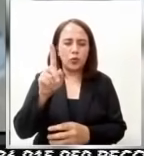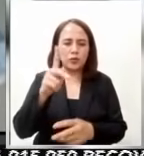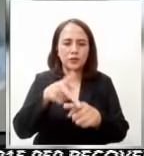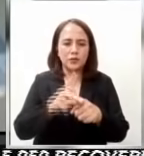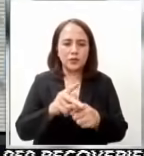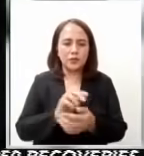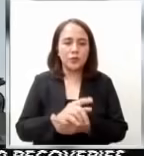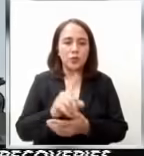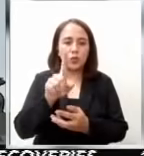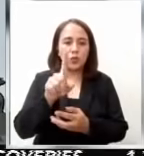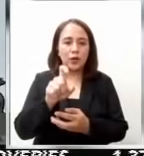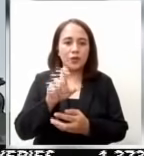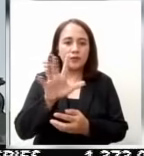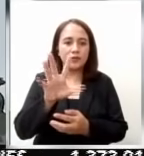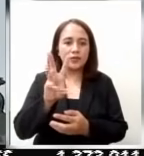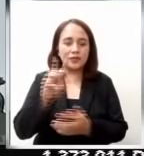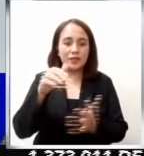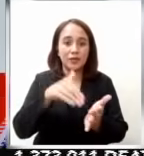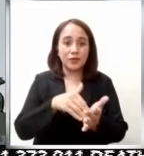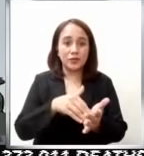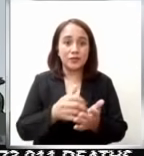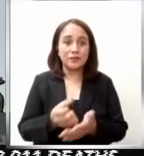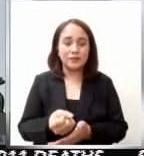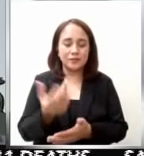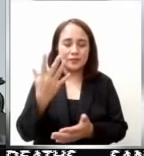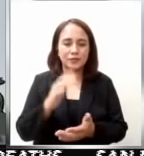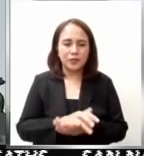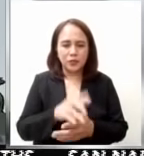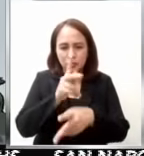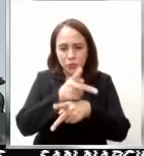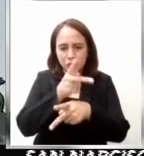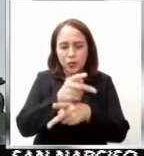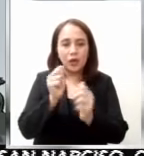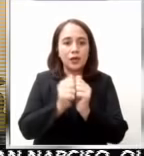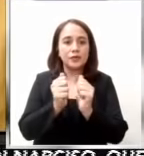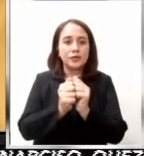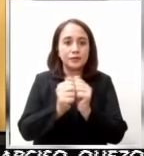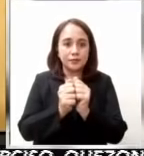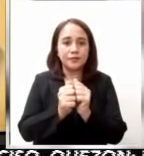156,000 ang halaga nito. Sinubaybayan namin sa tulong din po ng yung